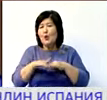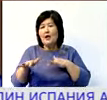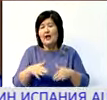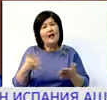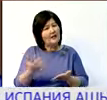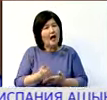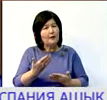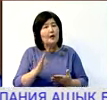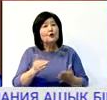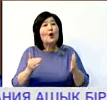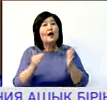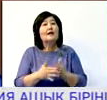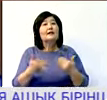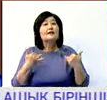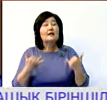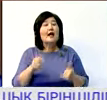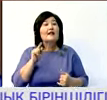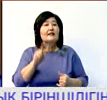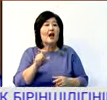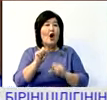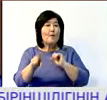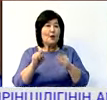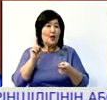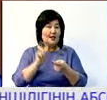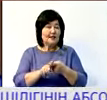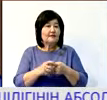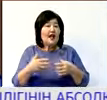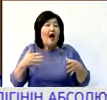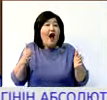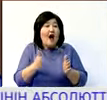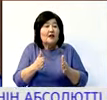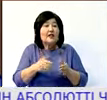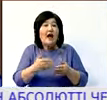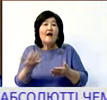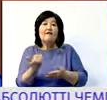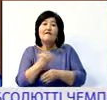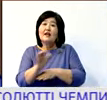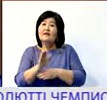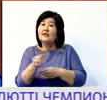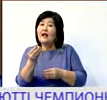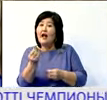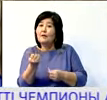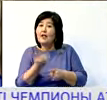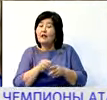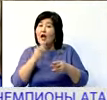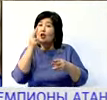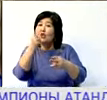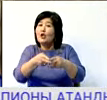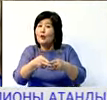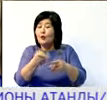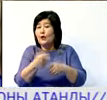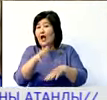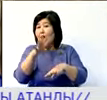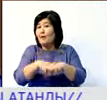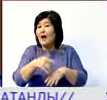табыла ма? То, что касается сейчас тех поручений, связанных с ограничением вывода капитала. Капиталды сыртқа кетуге шектеу қою, банктегі